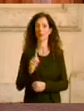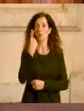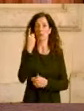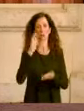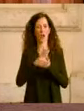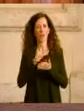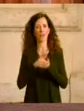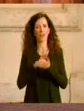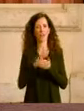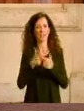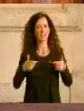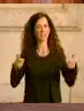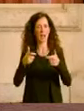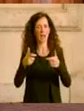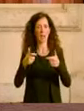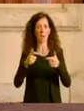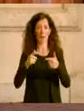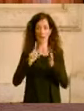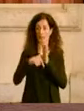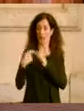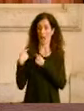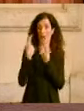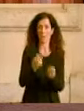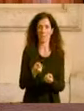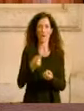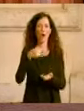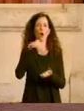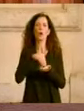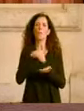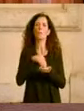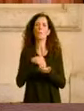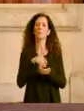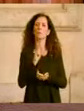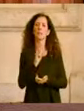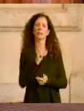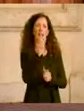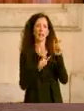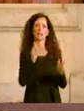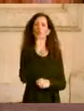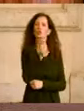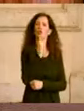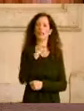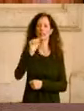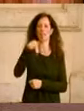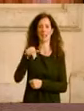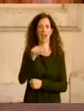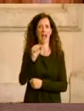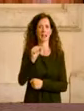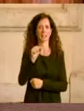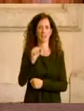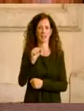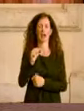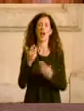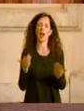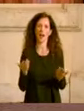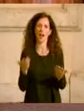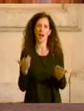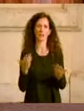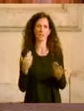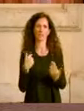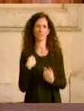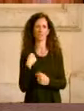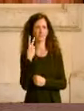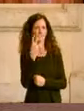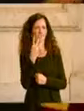tanto tempo con i giornalisti presenti, non sono presenti i giornalisti dell'ANSA, è un modo così che rilevo, è un fatto che